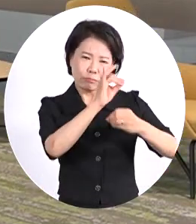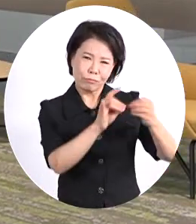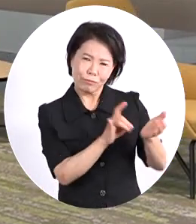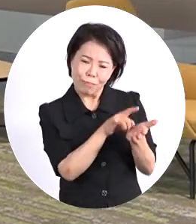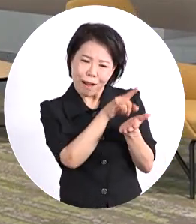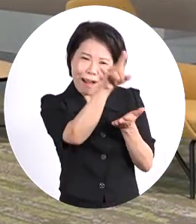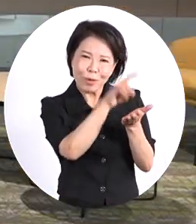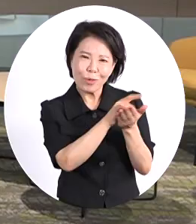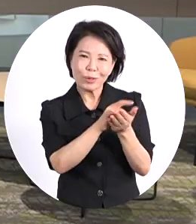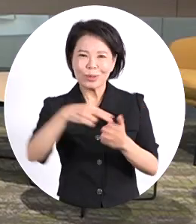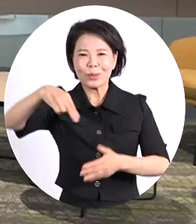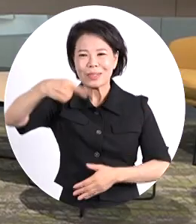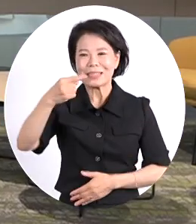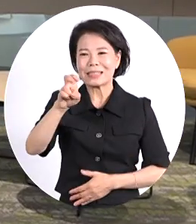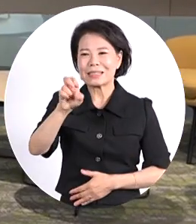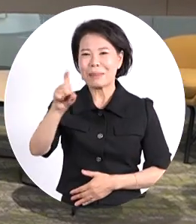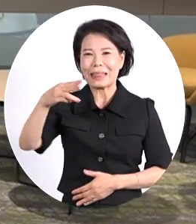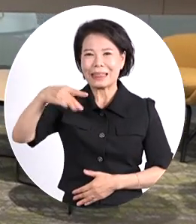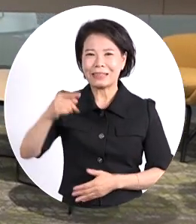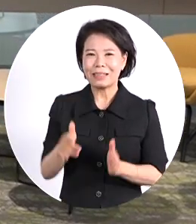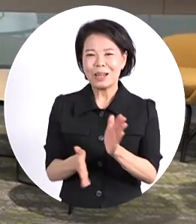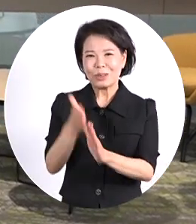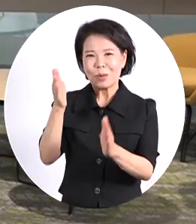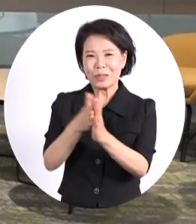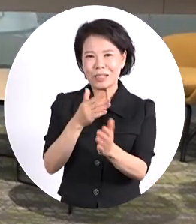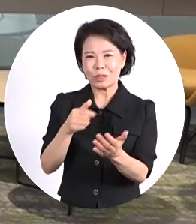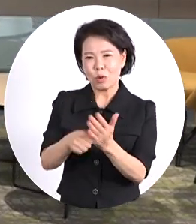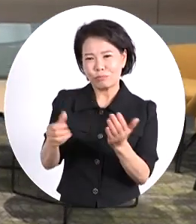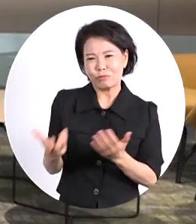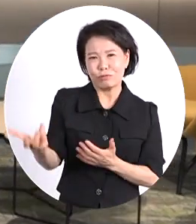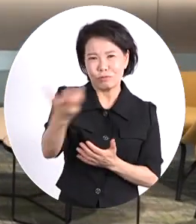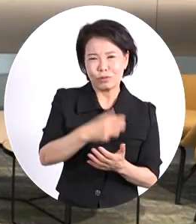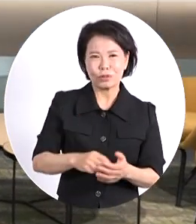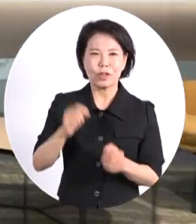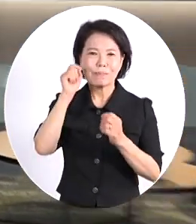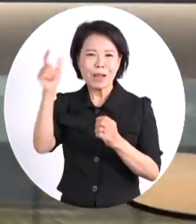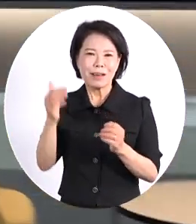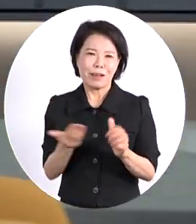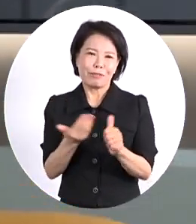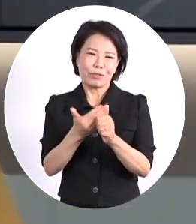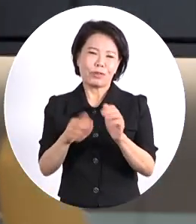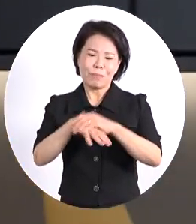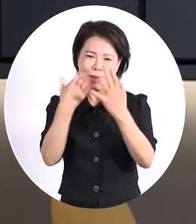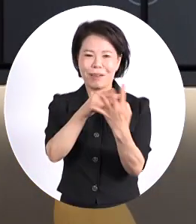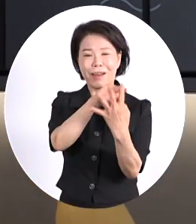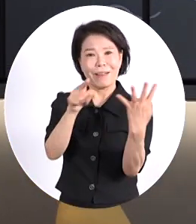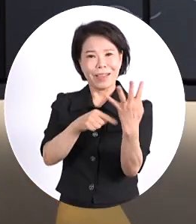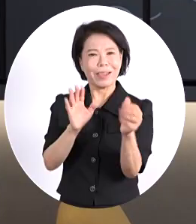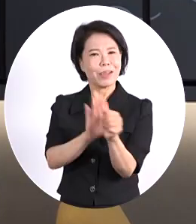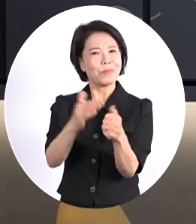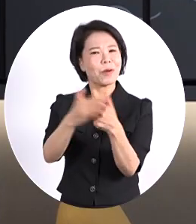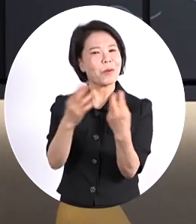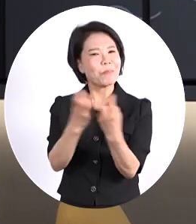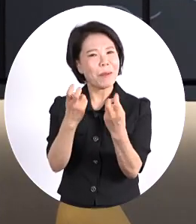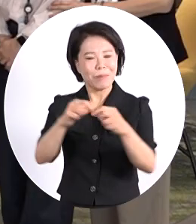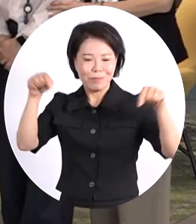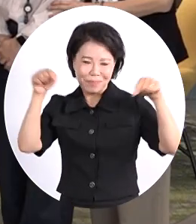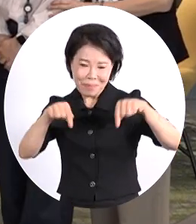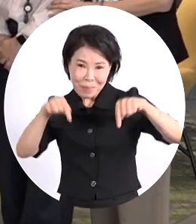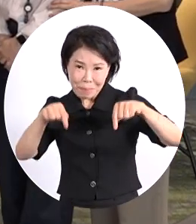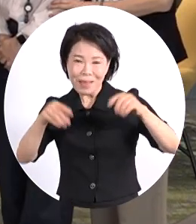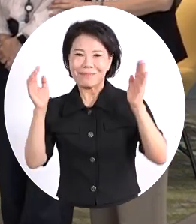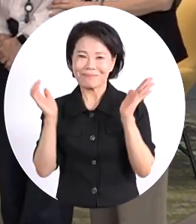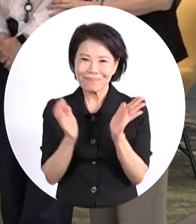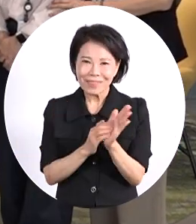우주항공, 스마트 도시, 물류, 인재 육성 등 4개 핵심 분야에 대한 협력 방안을 집중